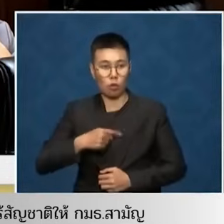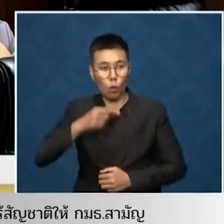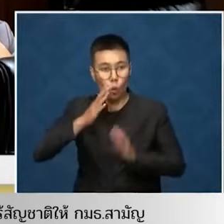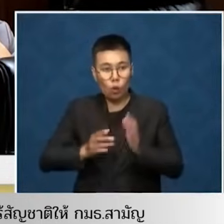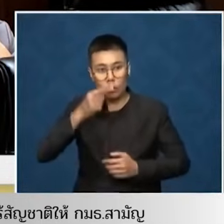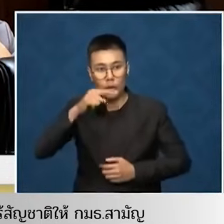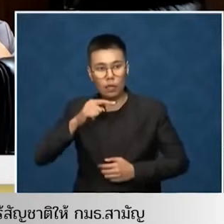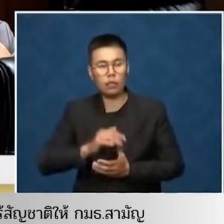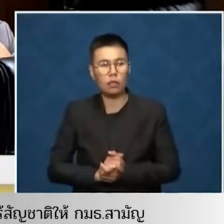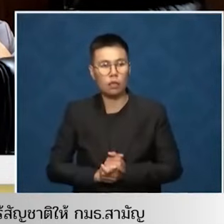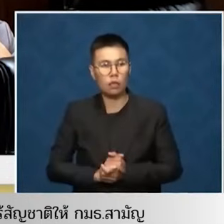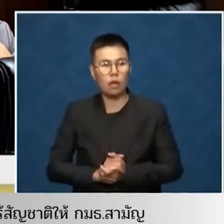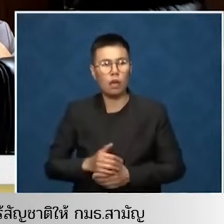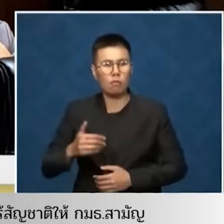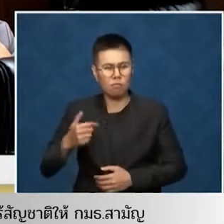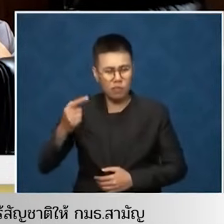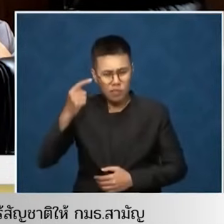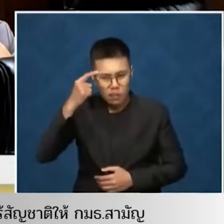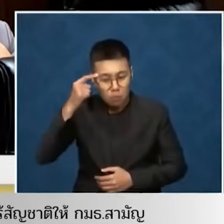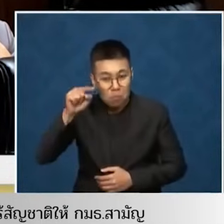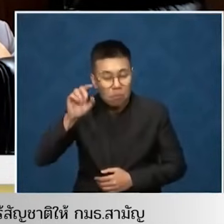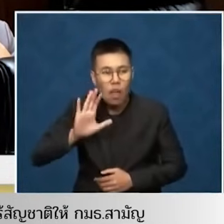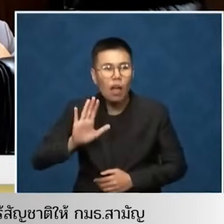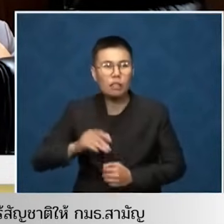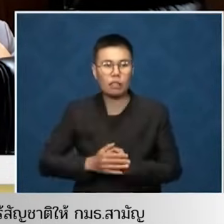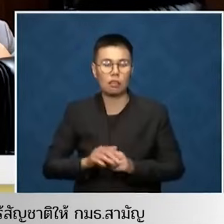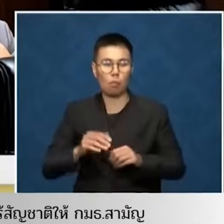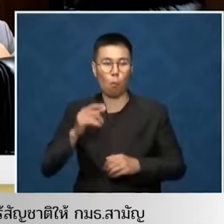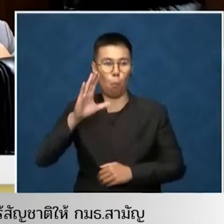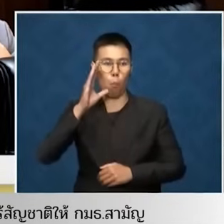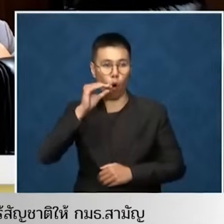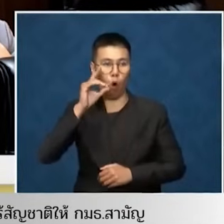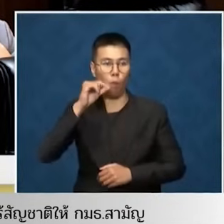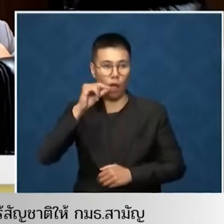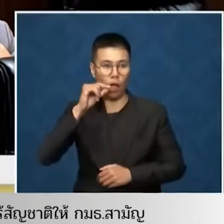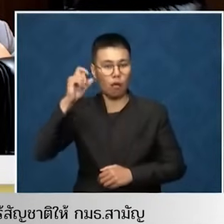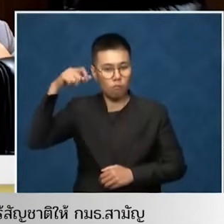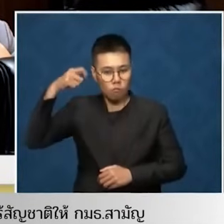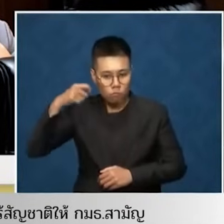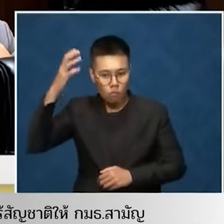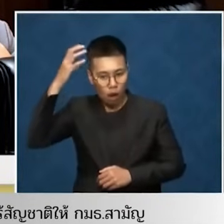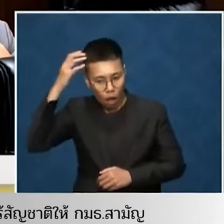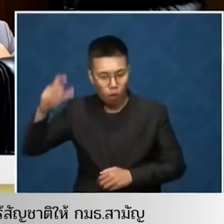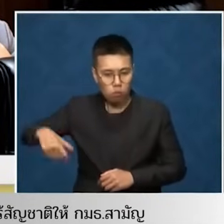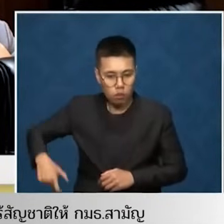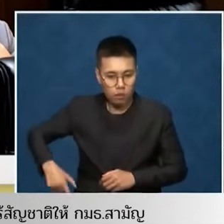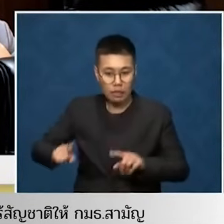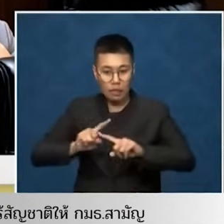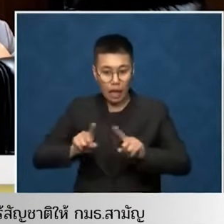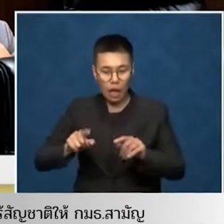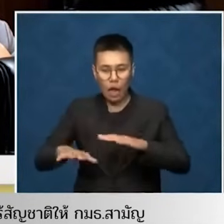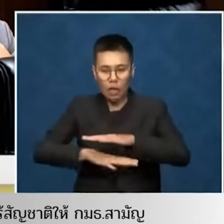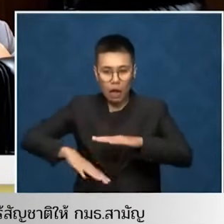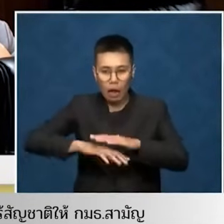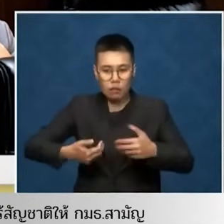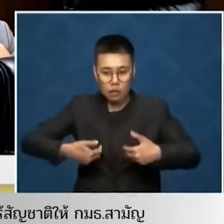นึกไม่ถึงเลยค่ะว่าจะเกิดขึ้นในกรณีที่ท่านเป็นเด็กที่พี่พ่อแม่เป็นคนต่างด้าวแต่หลักฐานการเกิดอยู่ในไทยท่านต้